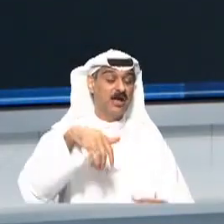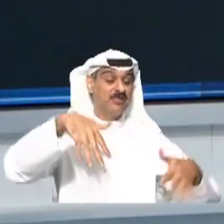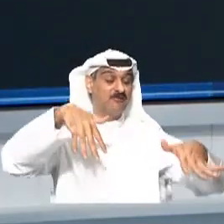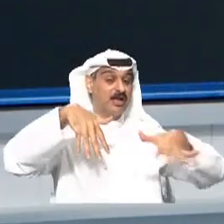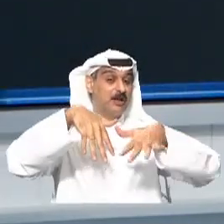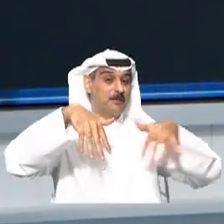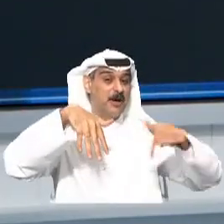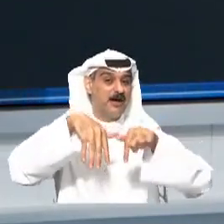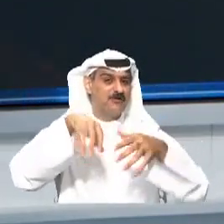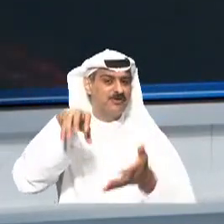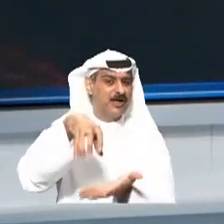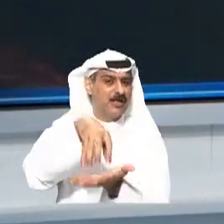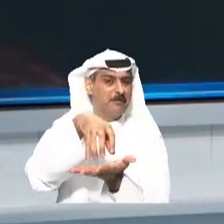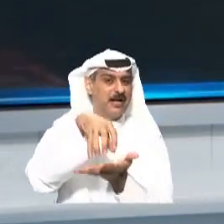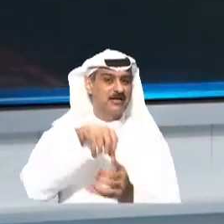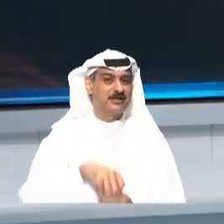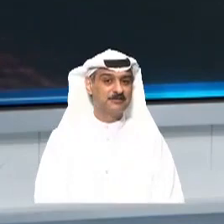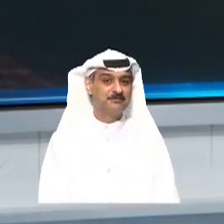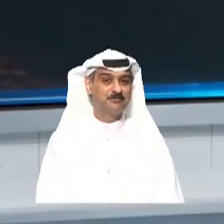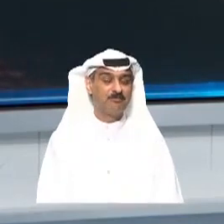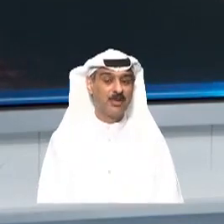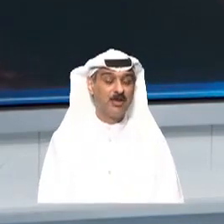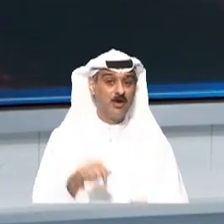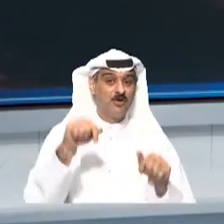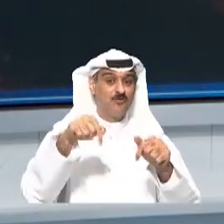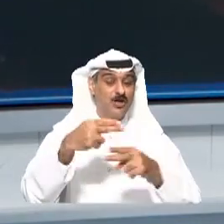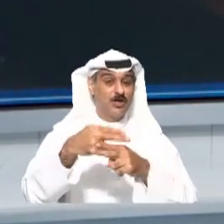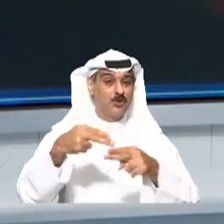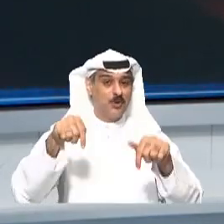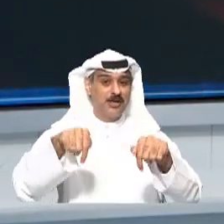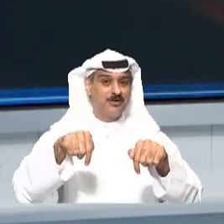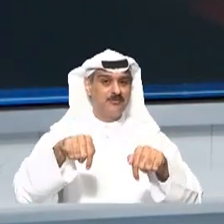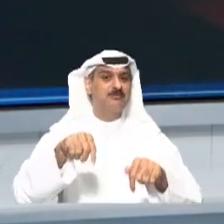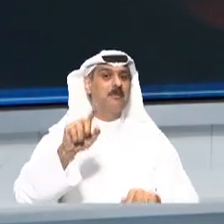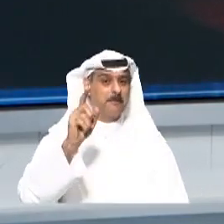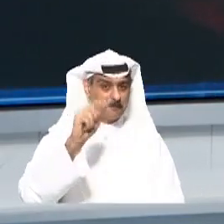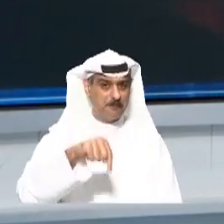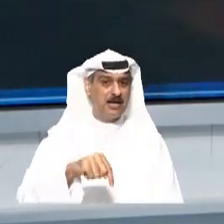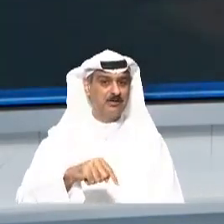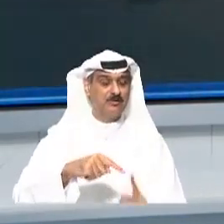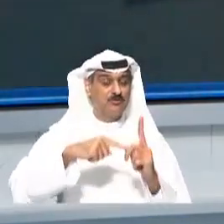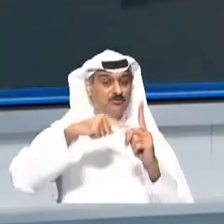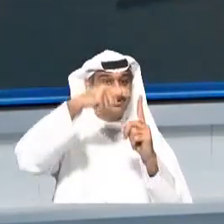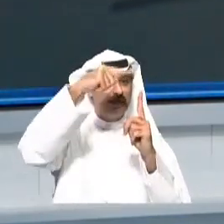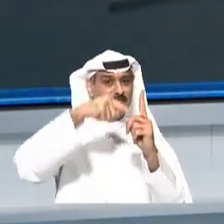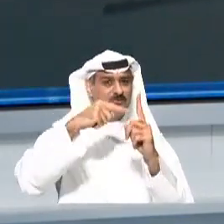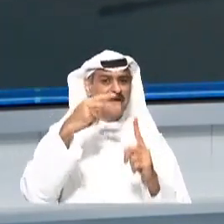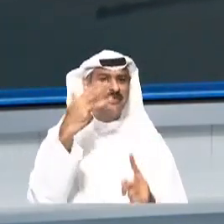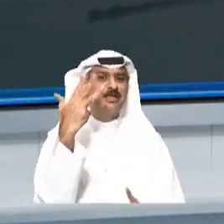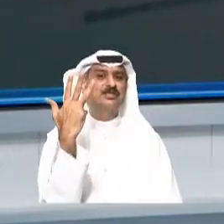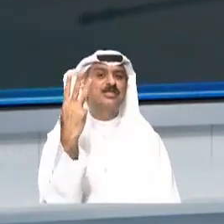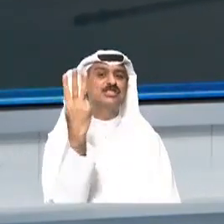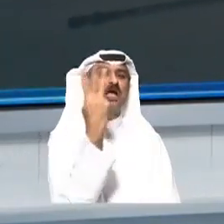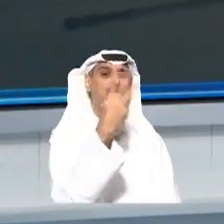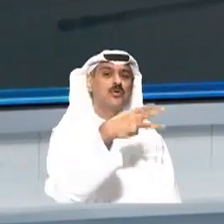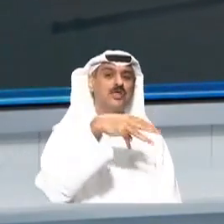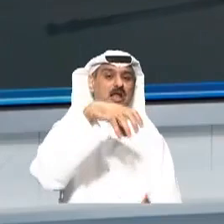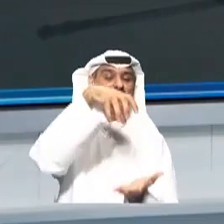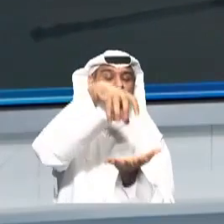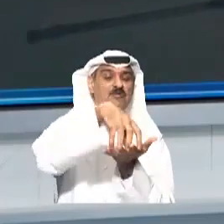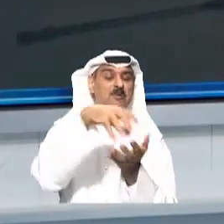الساحلية وبعض المناطق الجنوبية من دولة الكويت، كذلك تفاوتت إلى 39 درجة مئوية في بعض المناطق